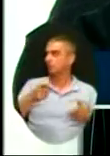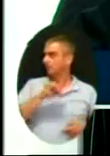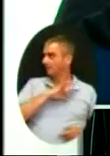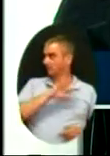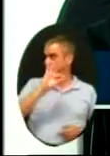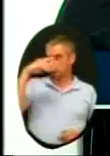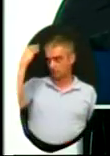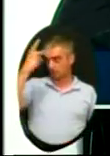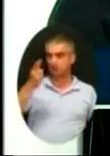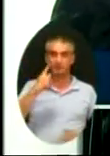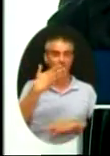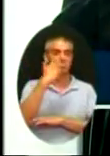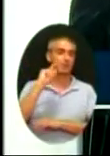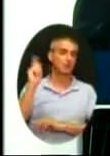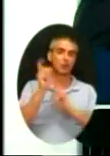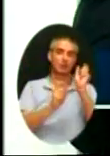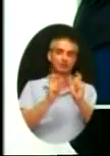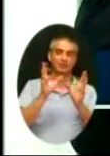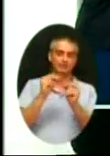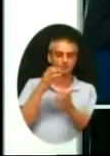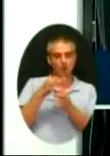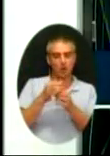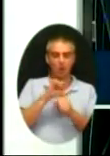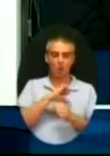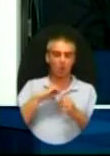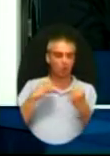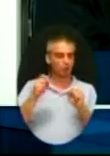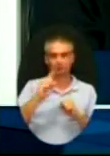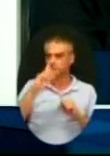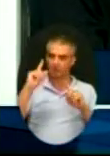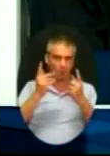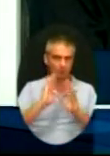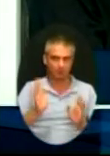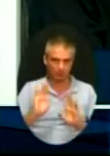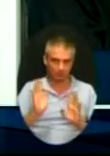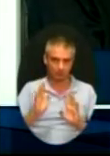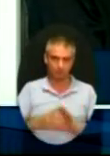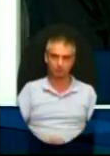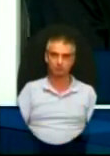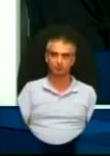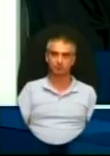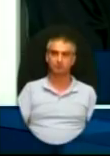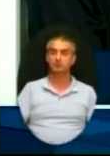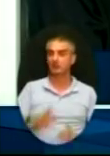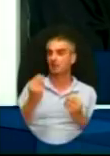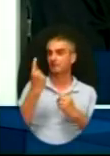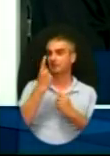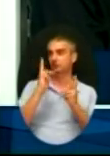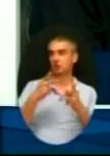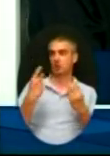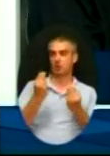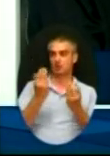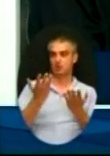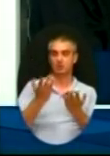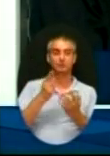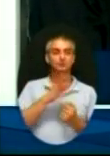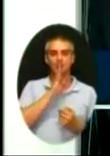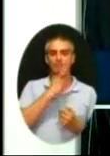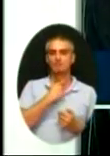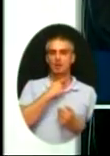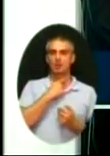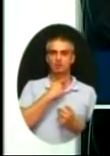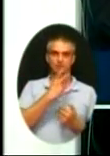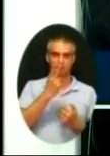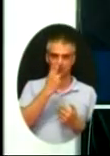האינטרס הפלסטיני. ומדינת כל אזרחיה עם איזו אוטונומיה סמלית, זה לא יקרה. ולכן הסיפור כאן בעיניי הוא מלכודת. יש